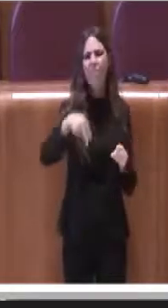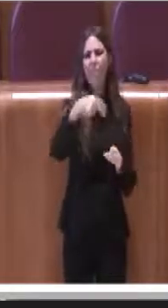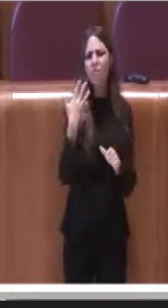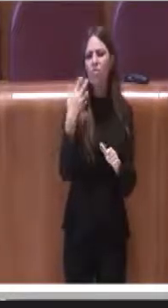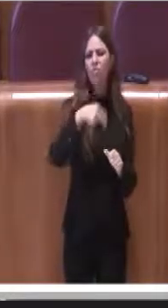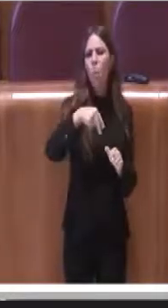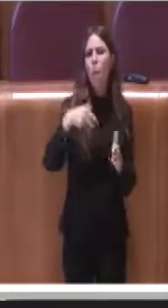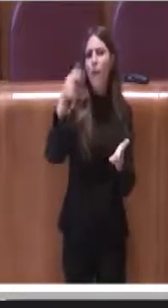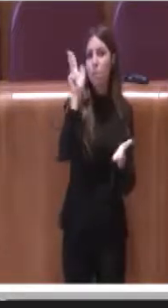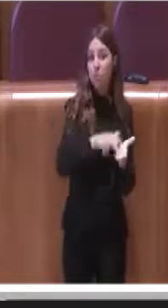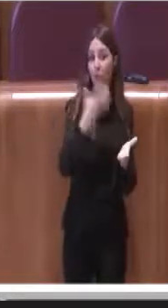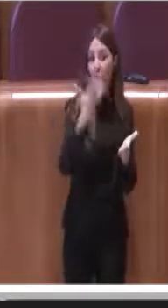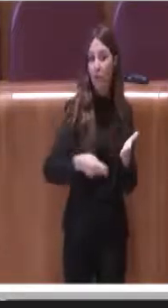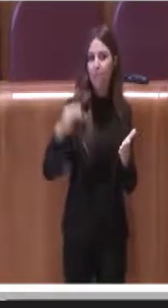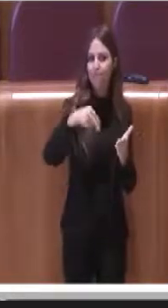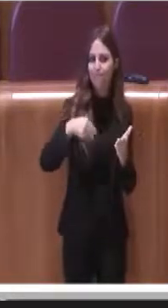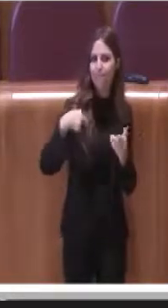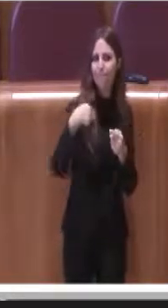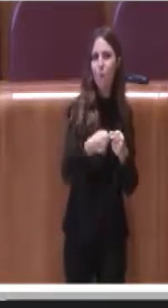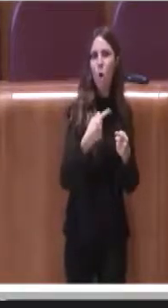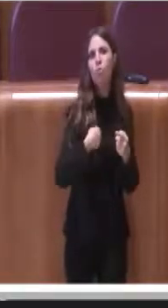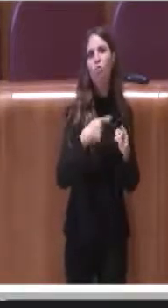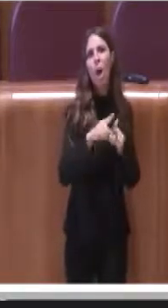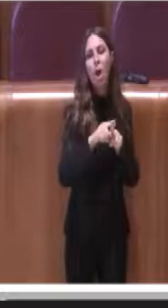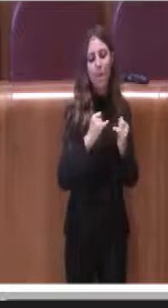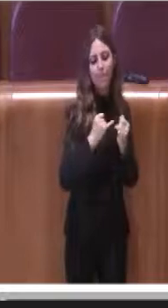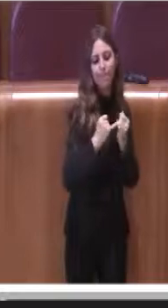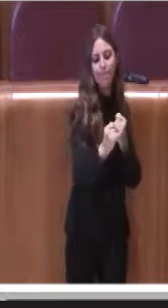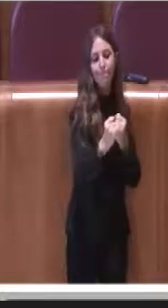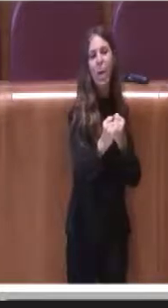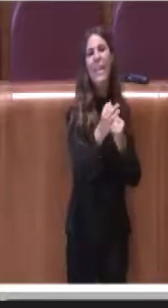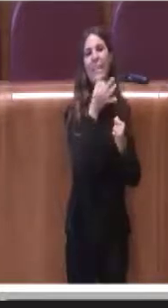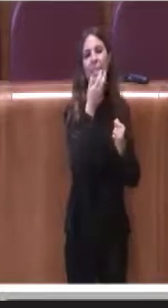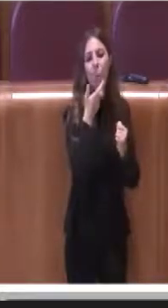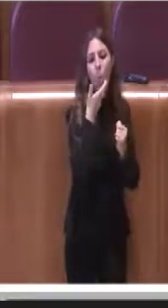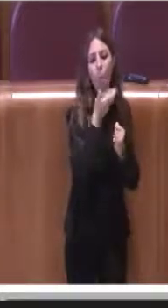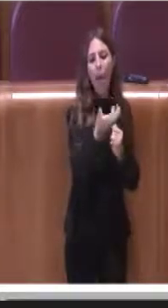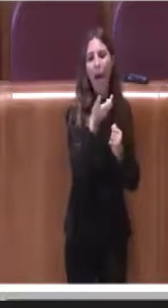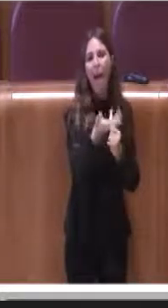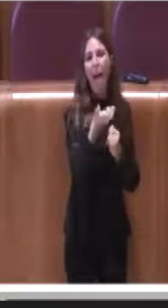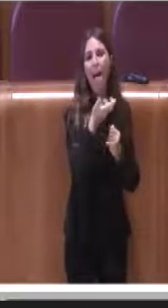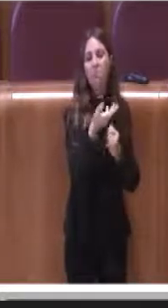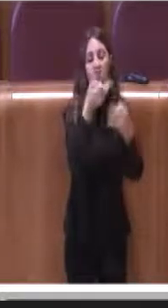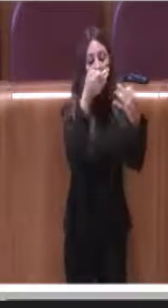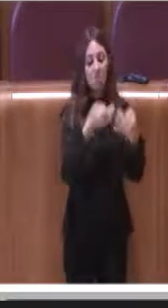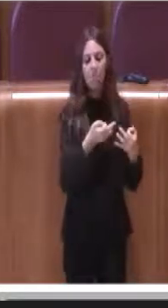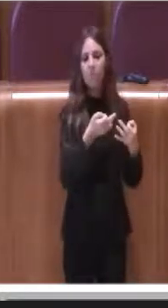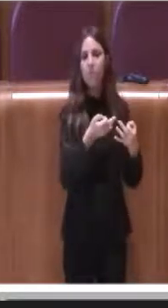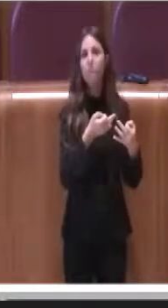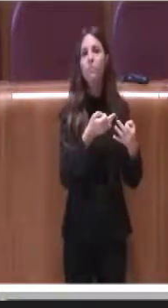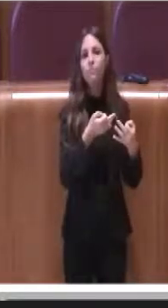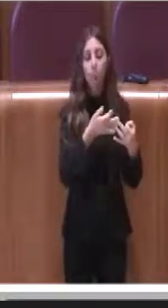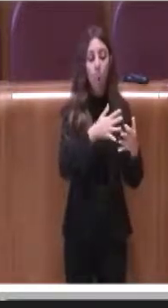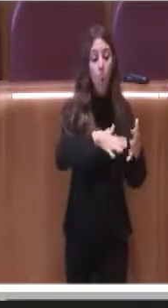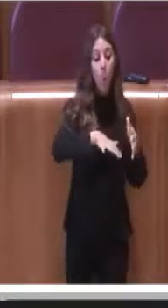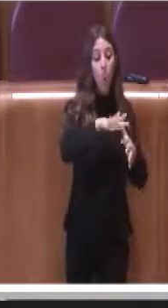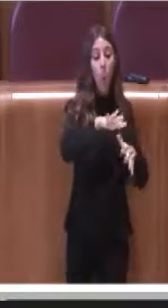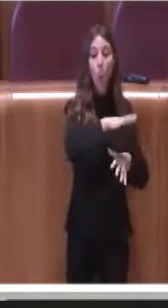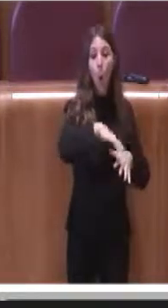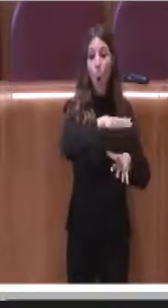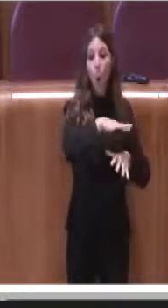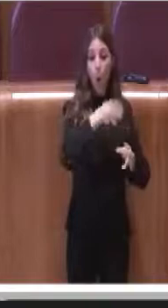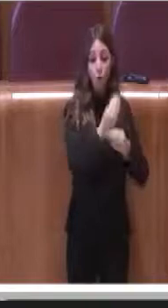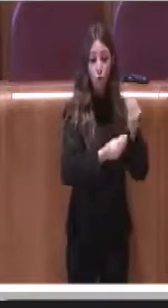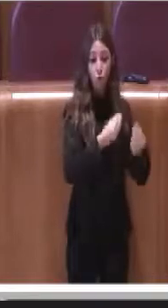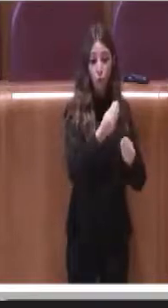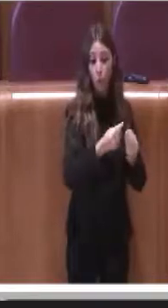5 anni dalla sua approvazione, non ha mai avuto un distanziometro, ossia quella quantificazione precisa dal luogo del gioco al